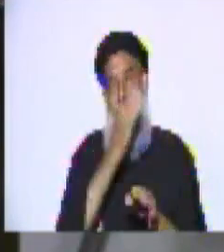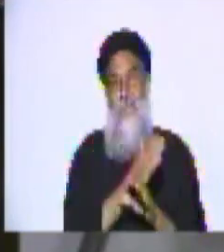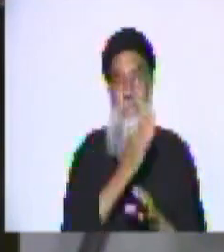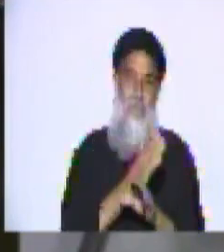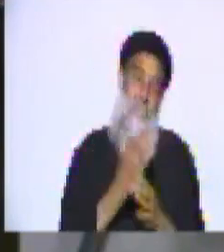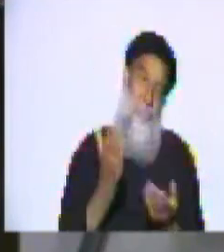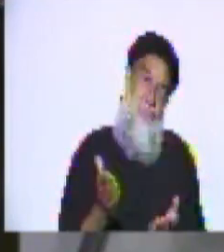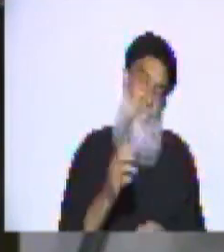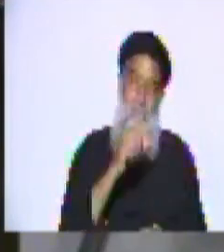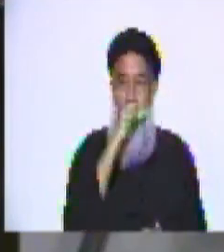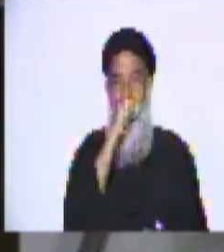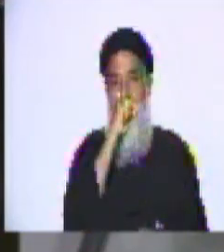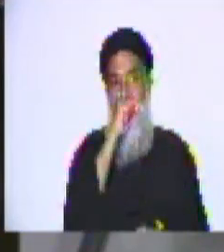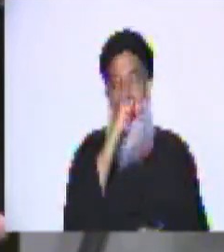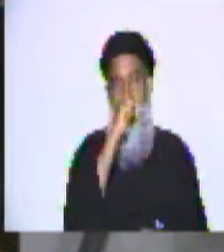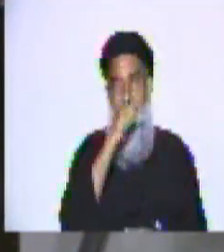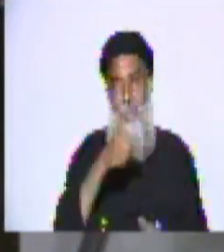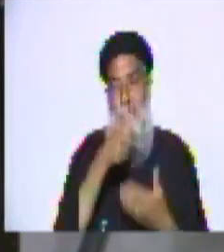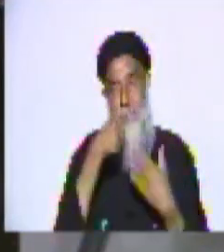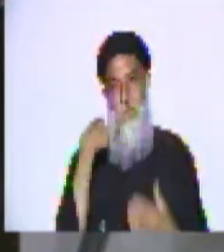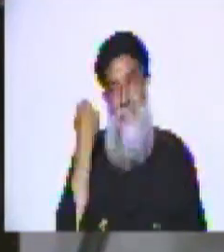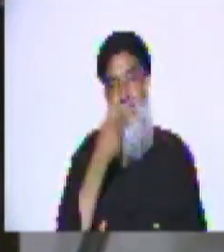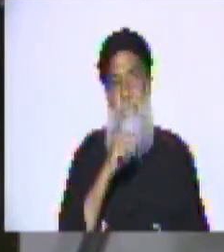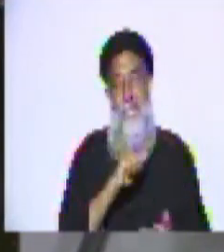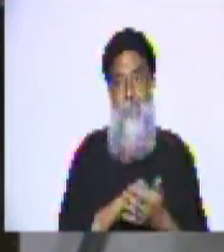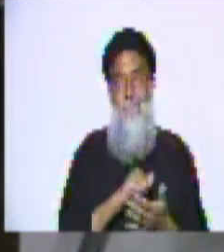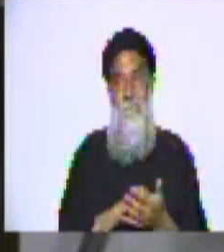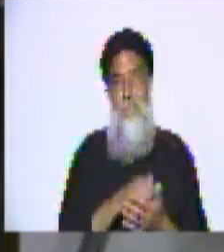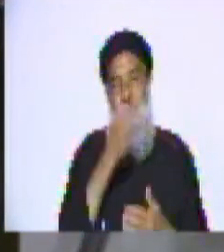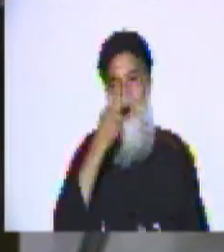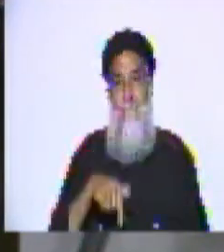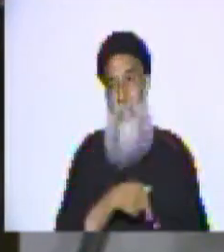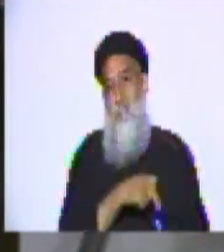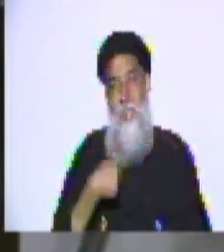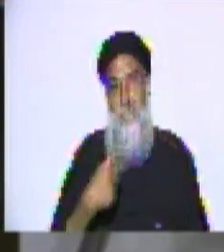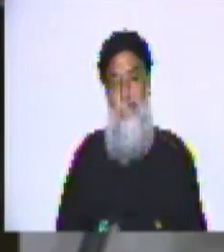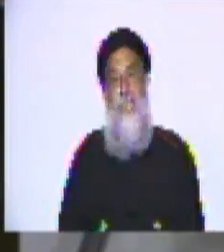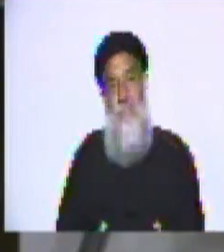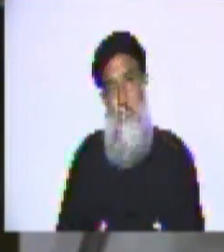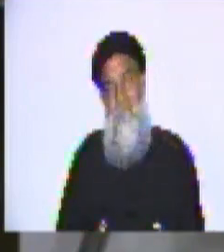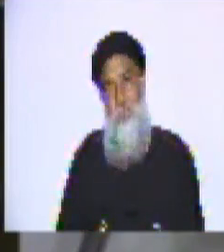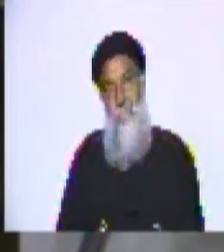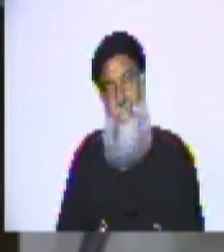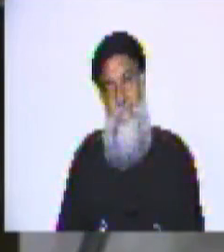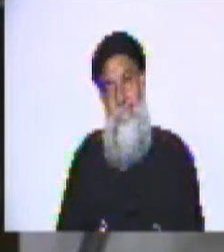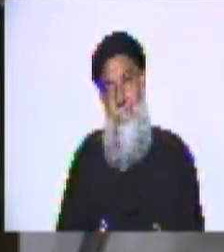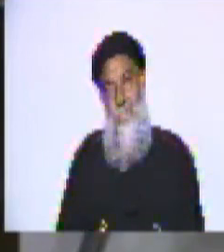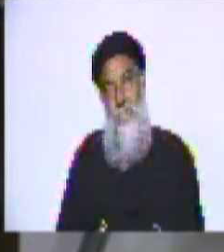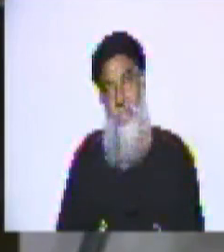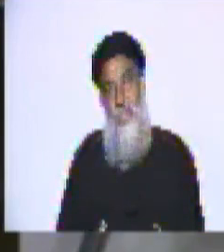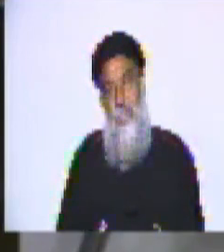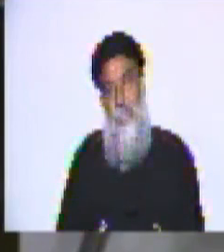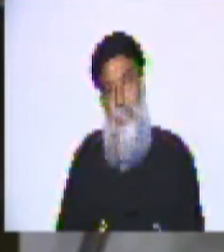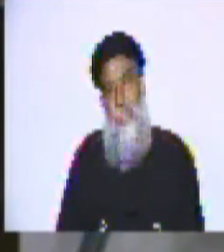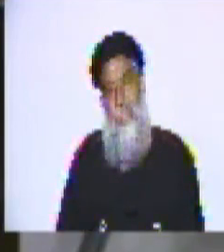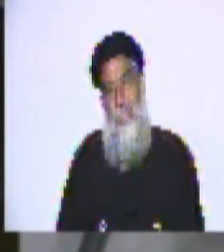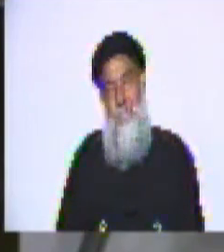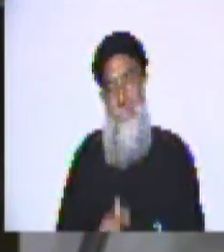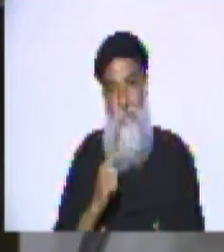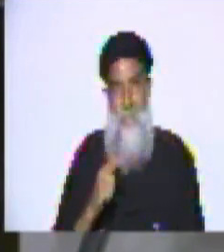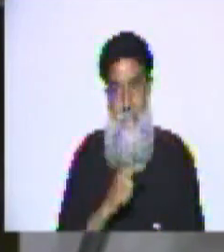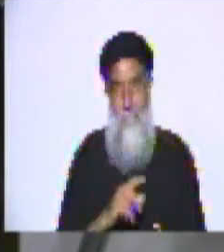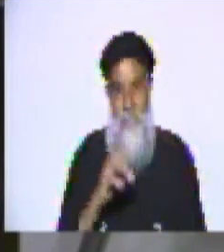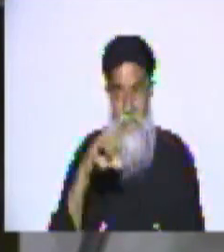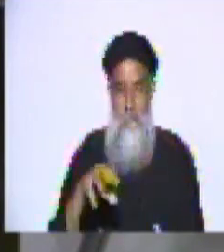اعترافات يعني وأسرار وتناول في البيت، كلها في الكنيسة. إلا إذا كان البلد مفيش كنيسة